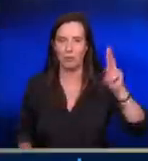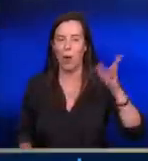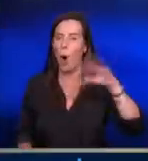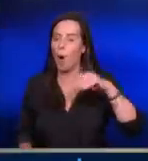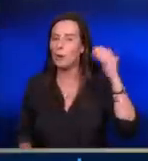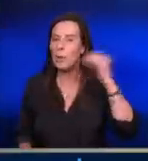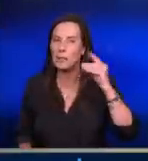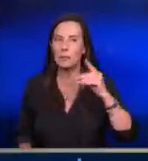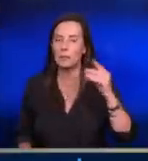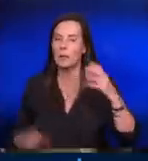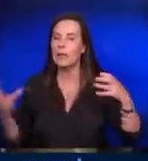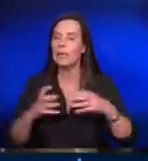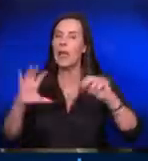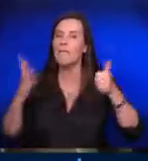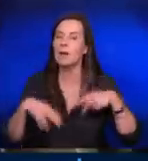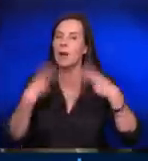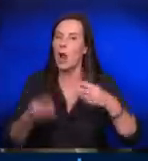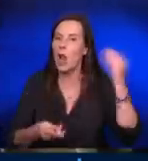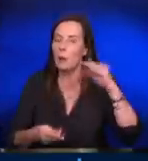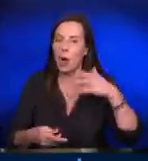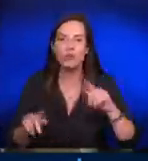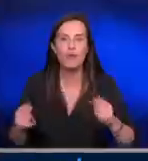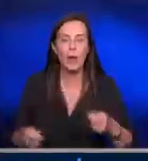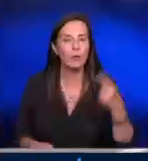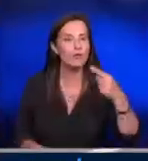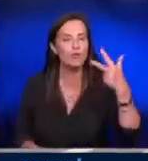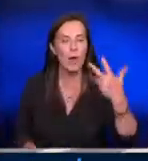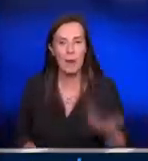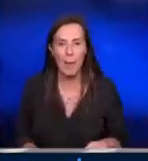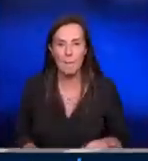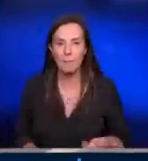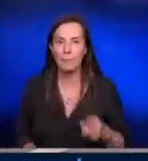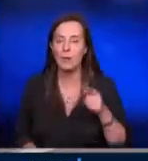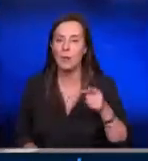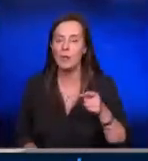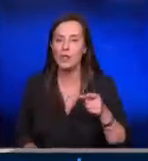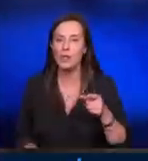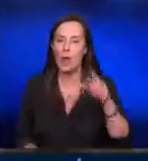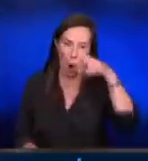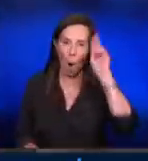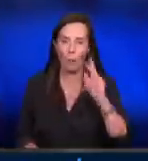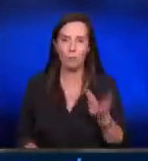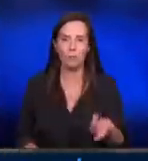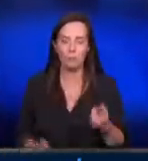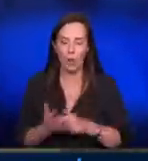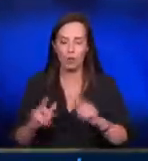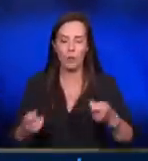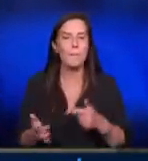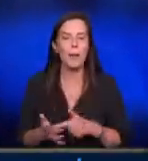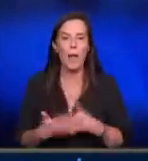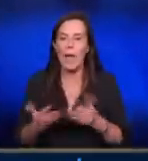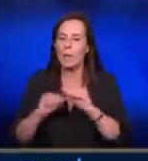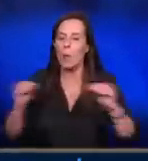חזרו אתמול תלמידי כיתה ו' ללמוד אחרי השבתה של 3 ימים, שבאה דווקא מטעם ההורים. במחאה על כך שאין